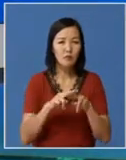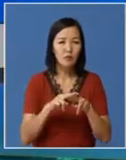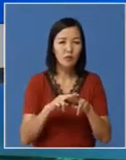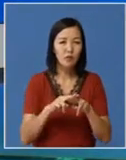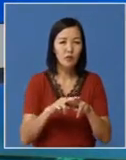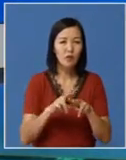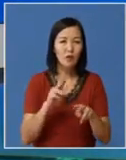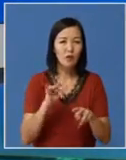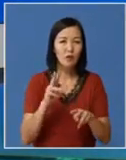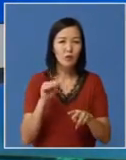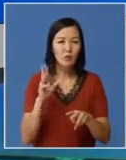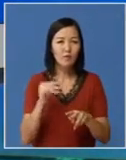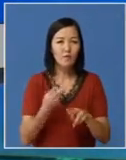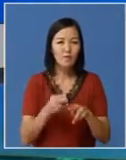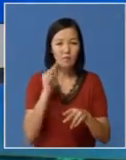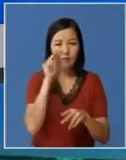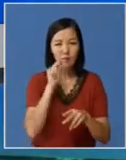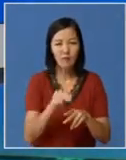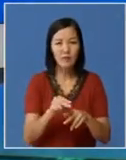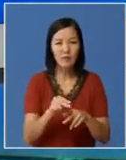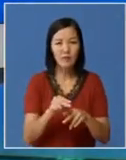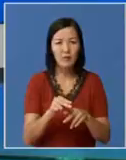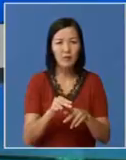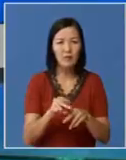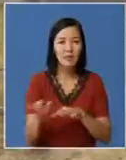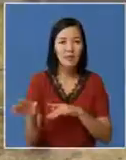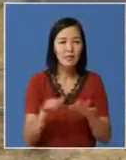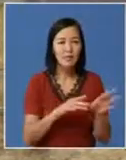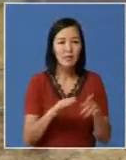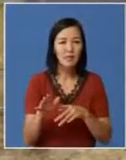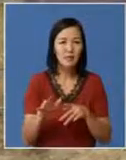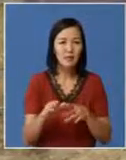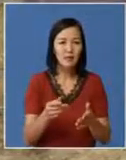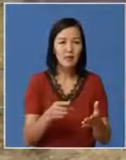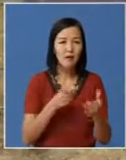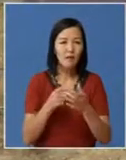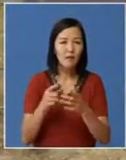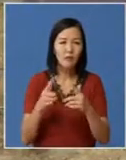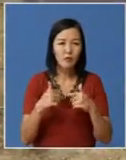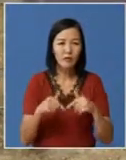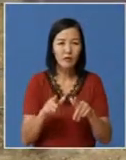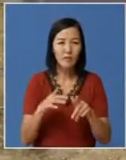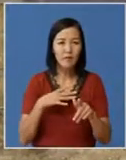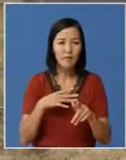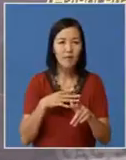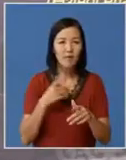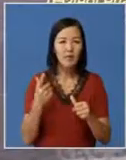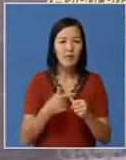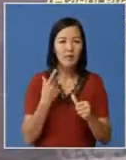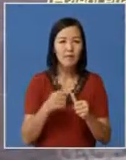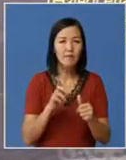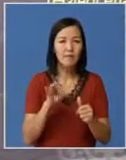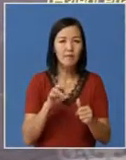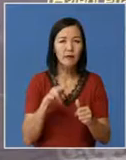Среди них Нурмухамед Джукеев. Его обвинили в контрреволюционной деятельности, в создании вооруженных формирований, так называемых